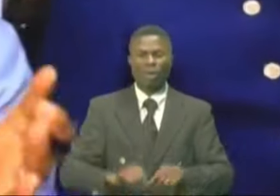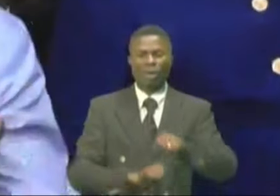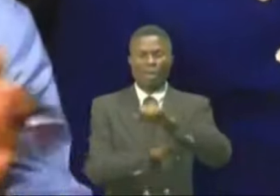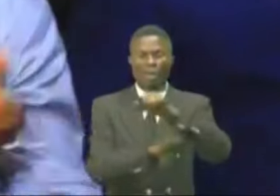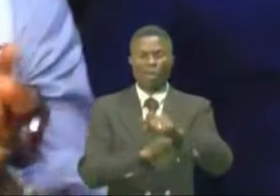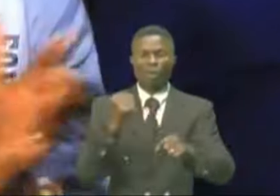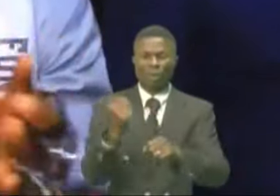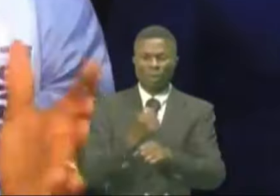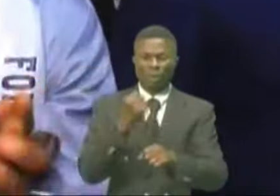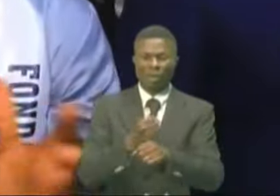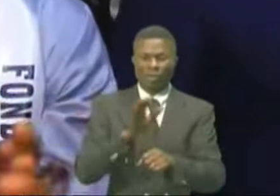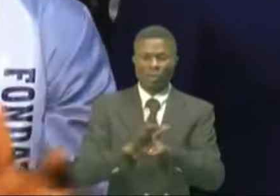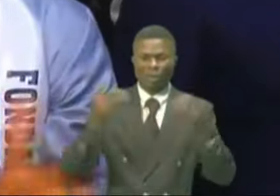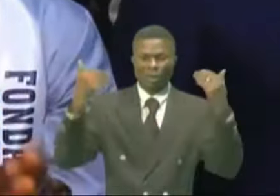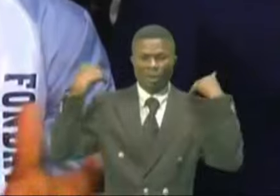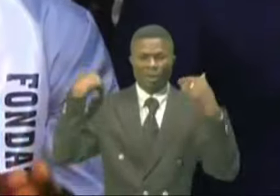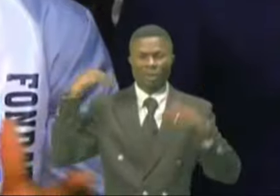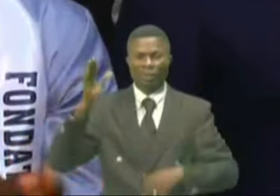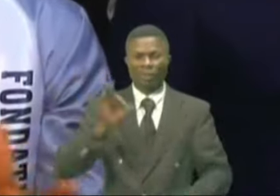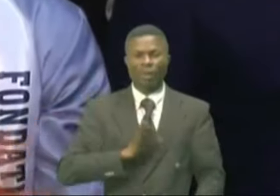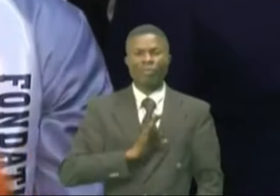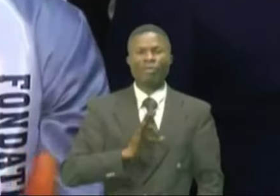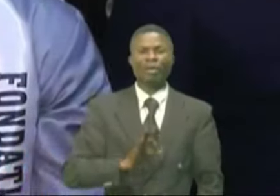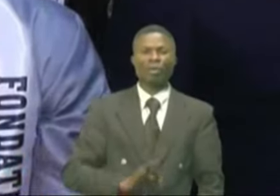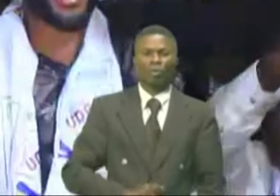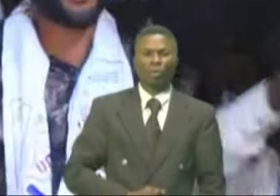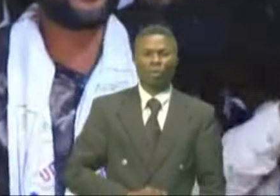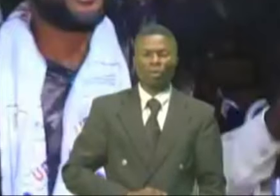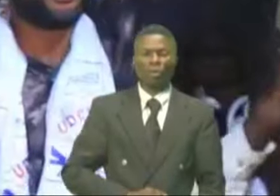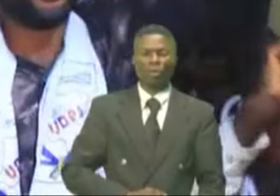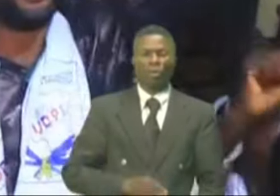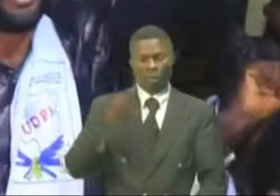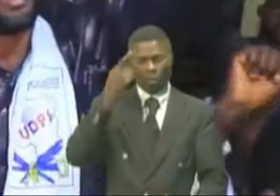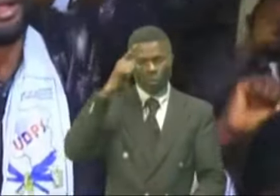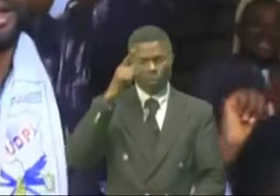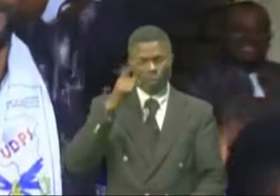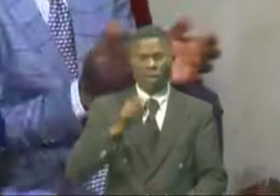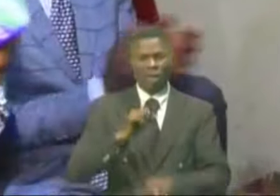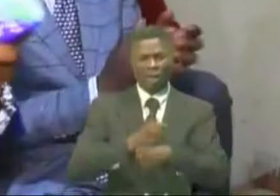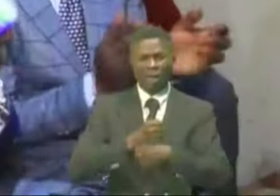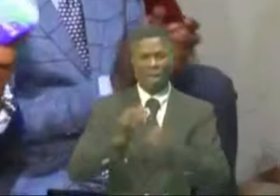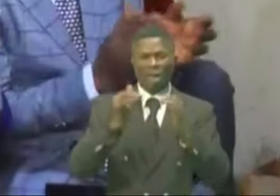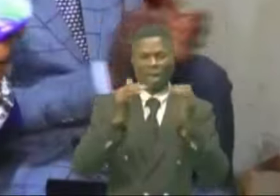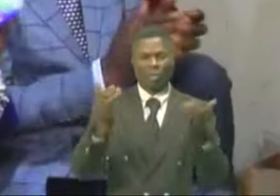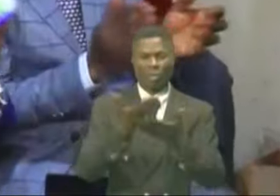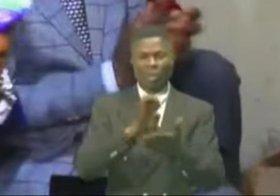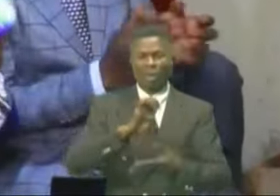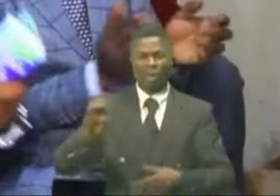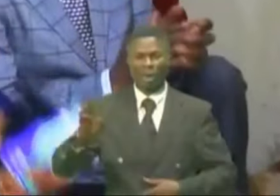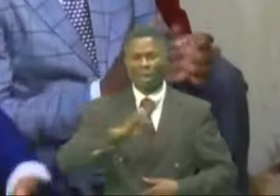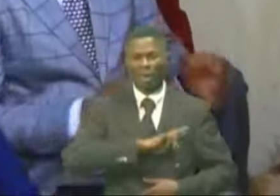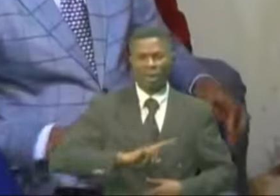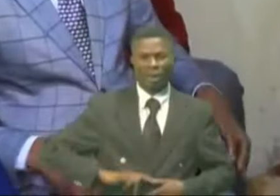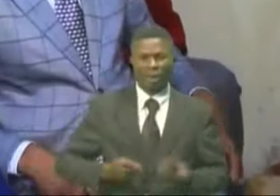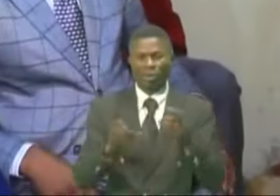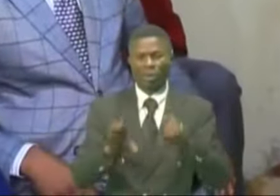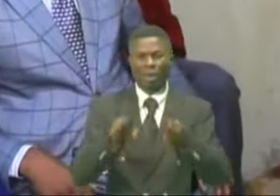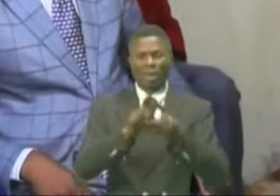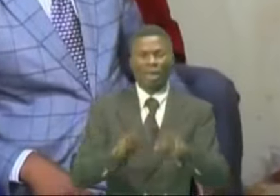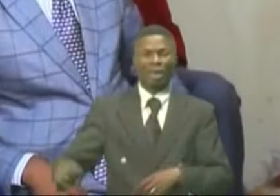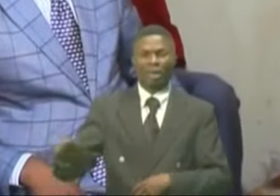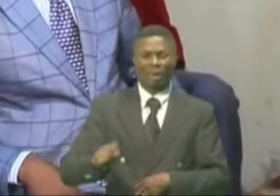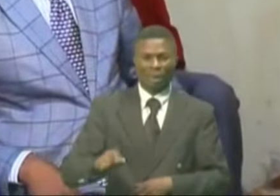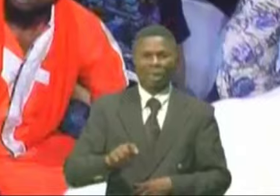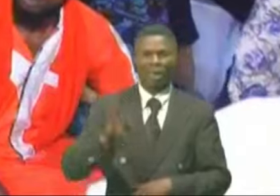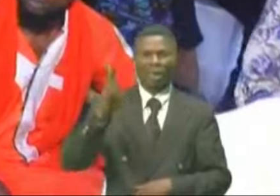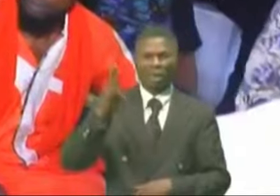les efforts du chef de l'État Félix-Antoine Tshisekedi Tshilombo pour le rétablissement de la paix dans l'est du pays et dans leur territoire de